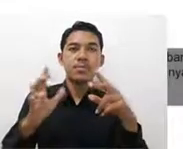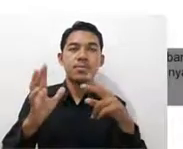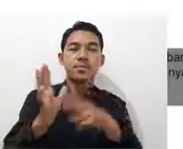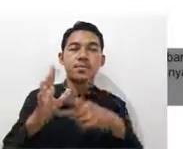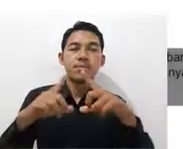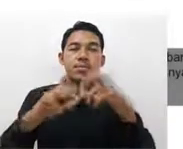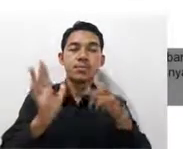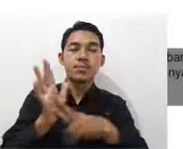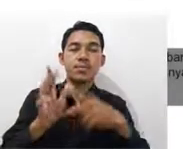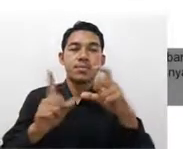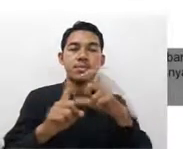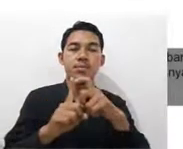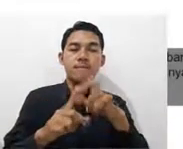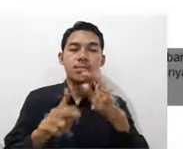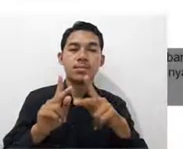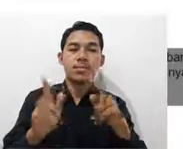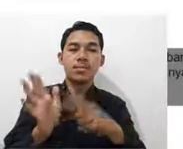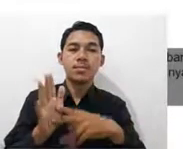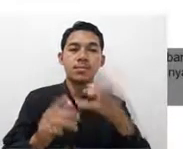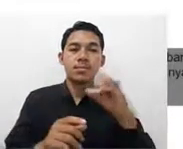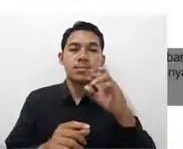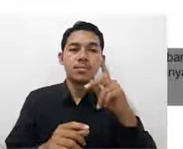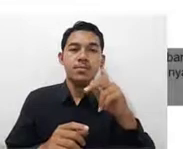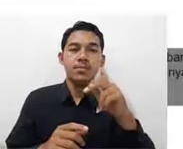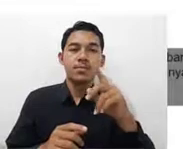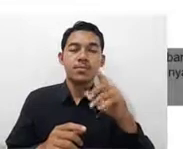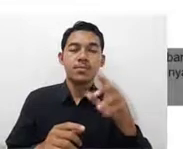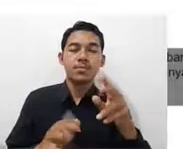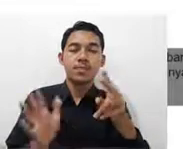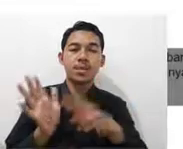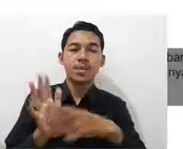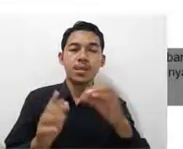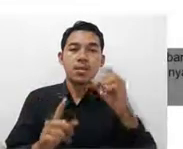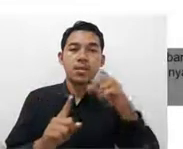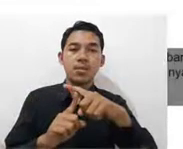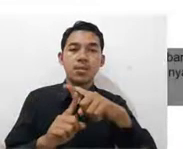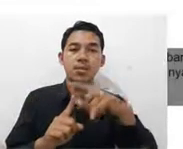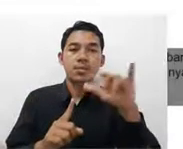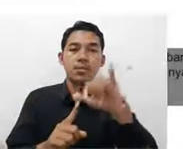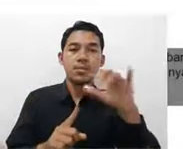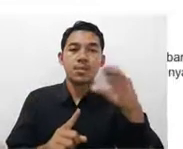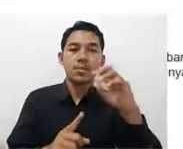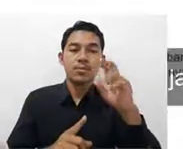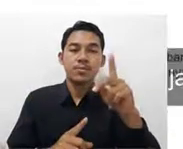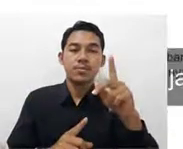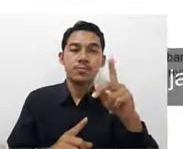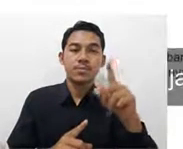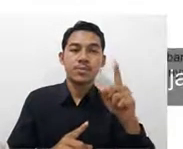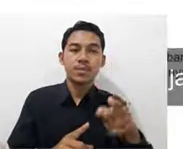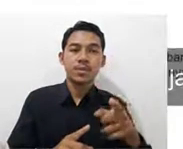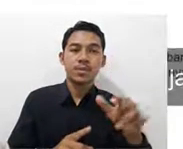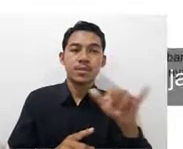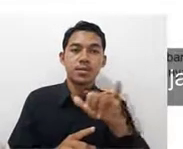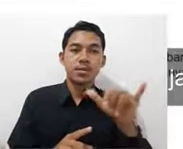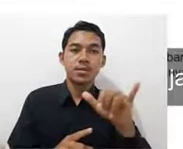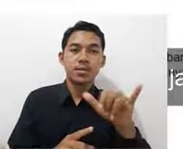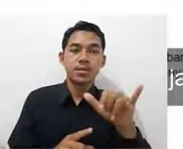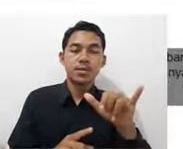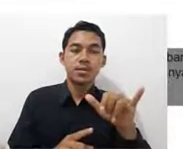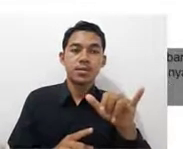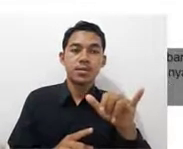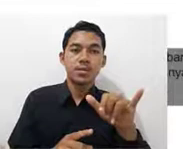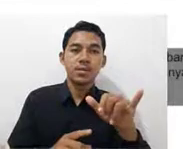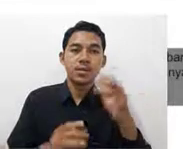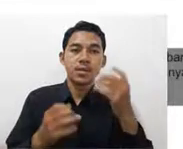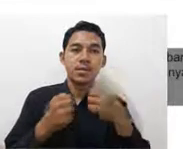NOT dan AND, kalau gerbang NOR itu tersusun dari gerbang logika NOT dan OR. Nah, jadi sama prinsipnya kayak gerbang logika